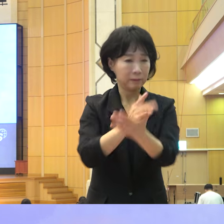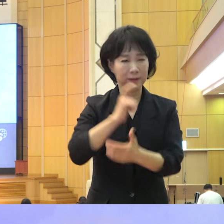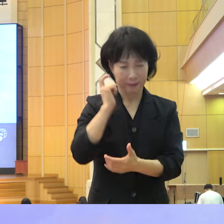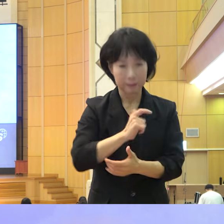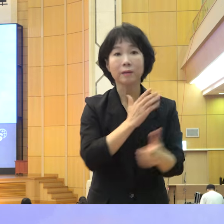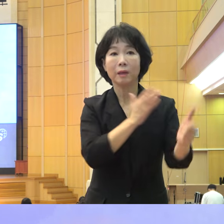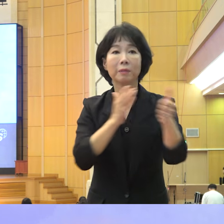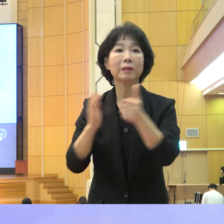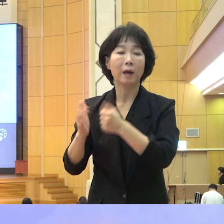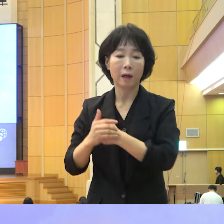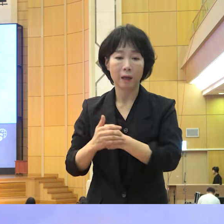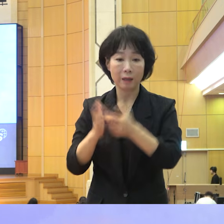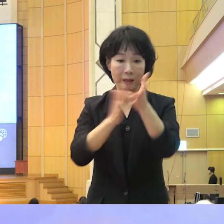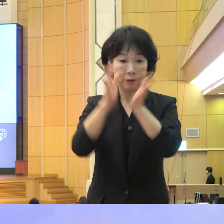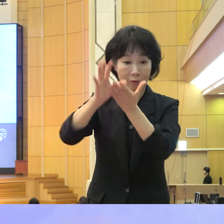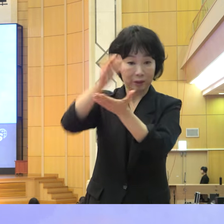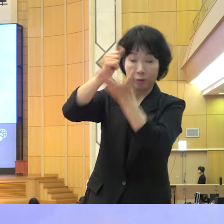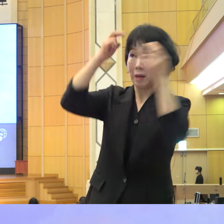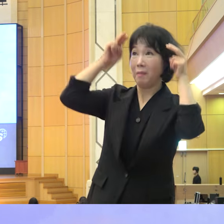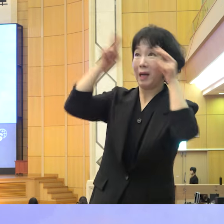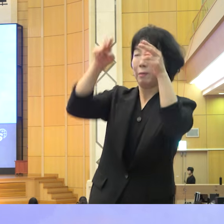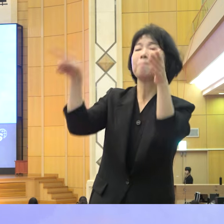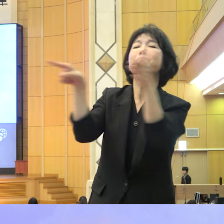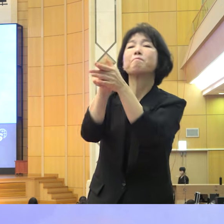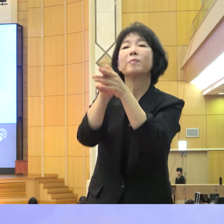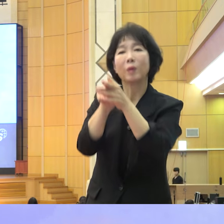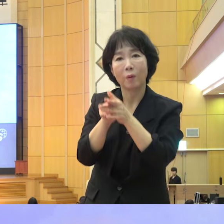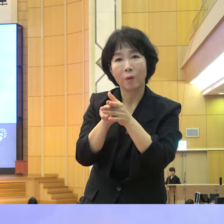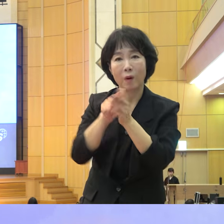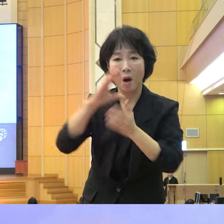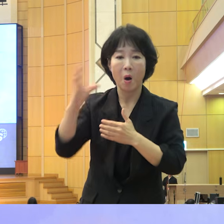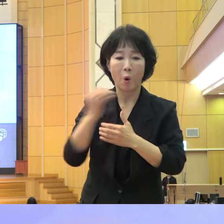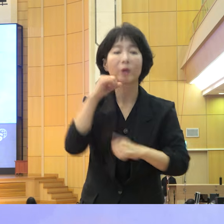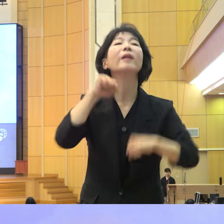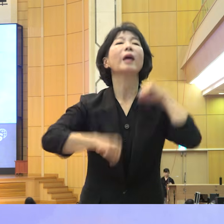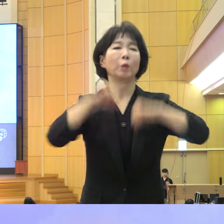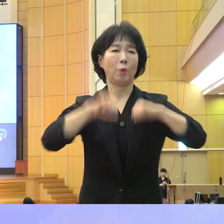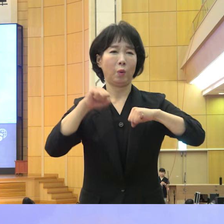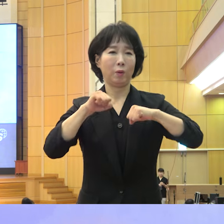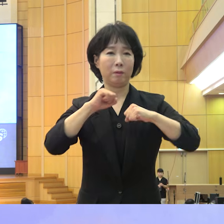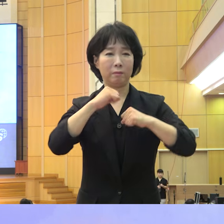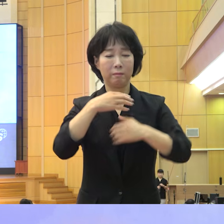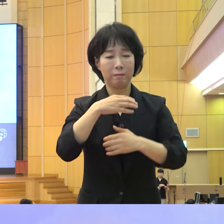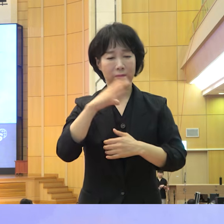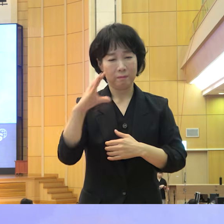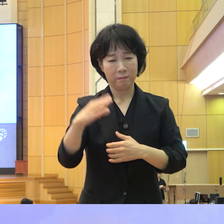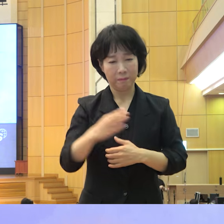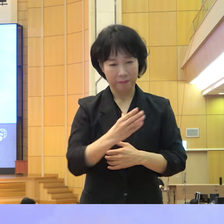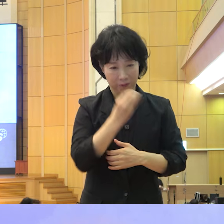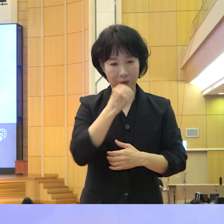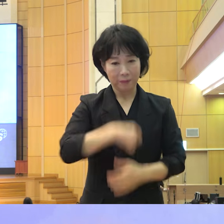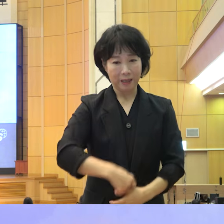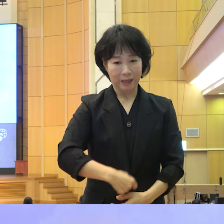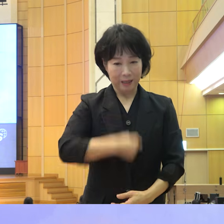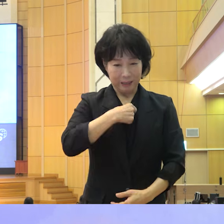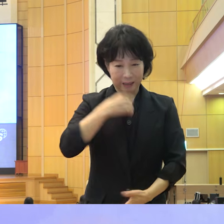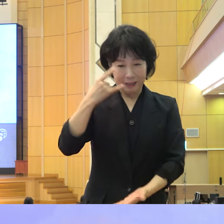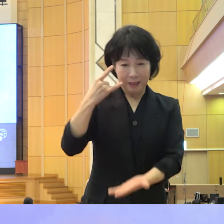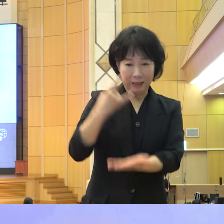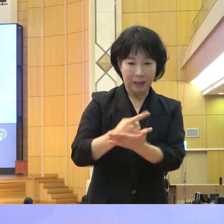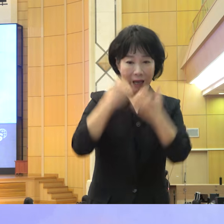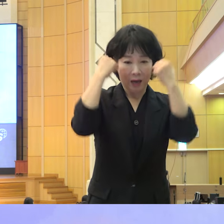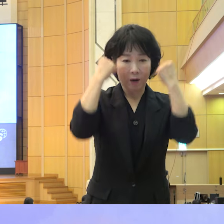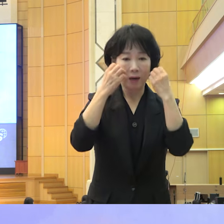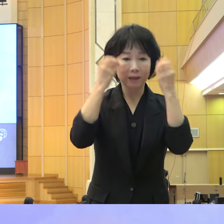되고 끝까지 주님만 믿고 거룩한 행실과 경건함으로 의에 거하는